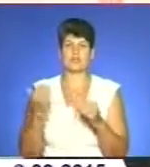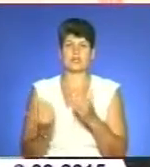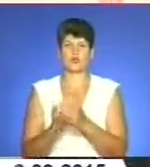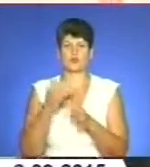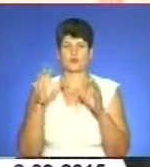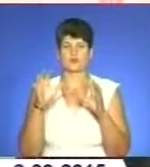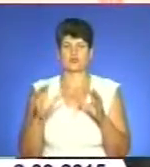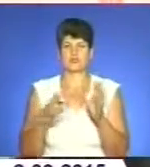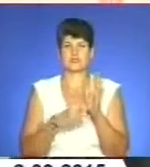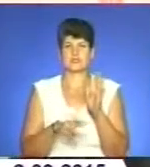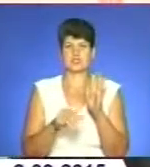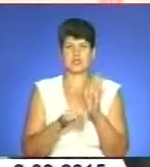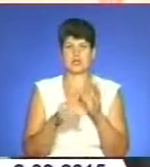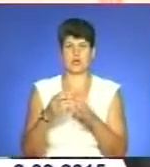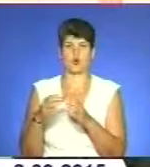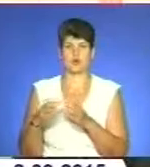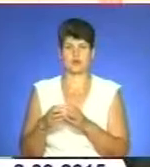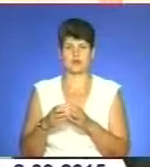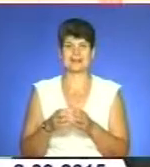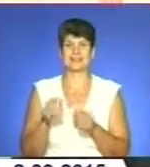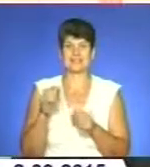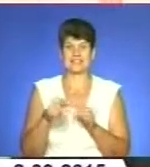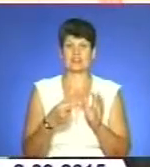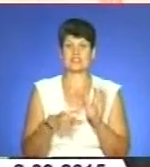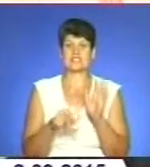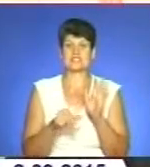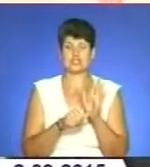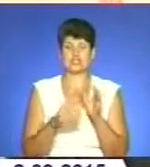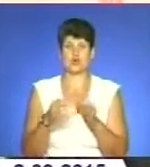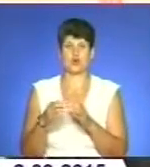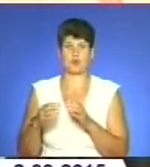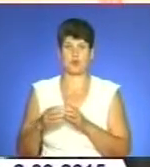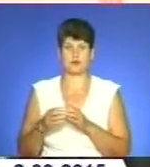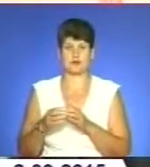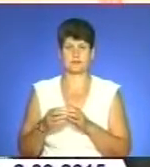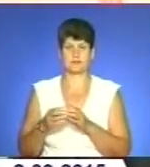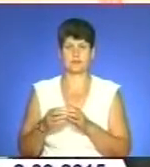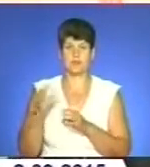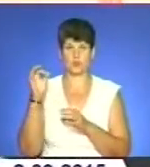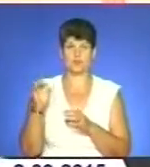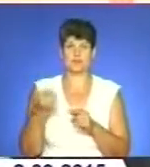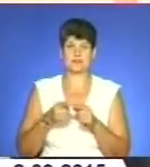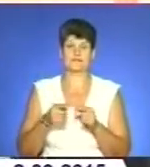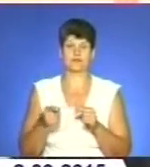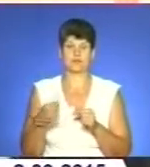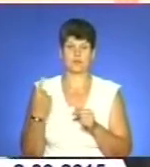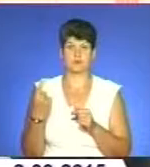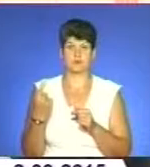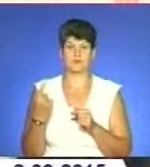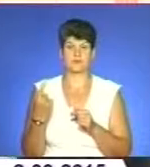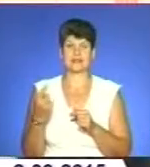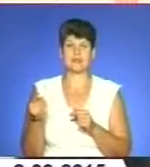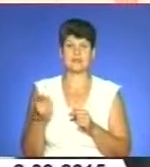86 громадах України. З них 26 громад, рахуйте, який відсоток, це припадає на Тернопільщину. Тобто Тернопільщина